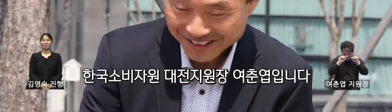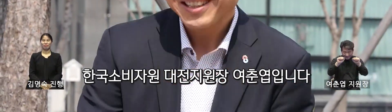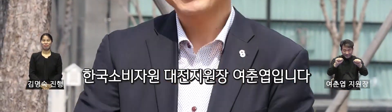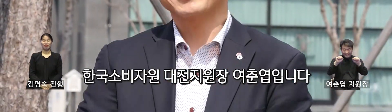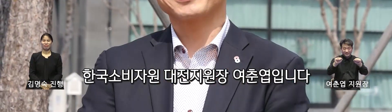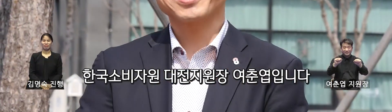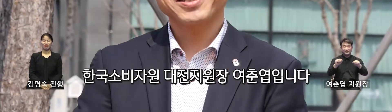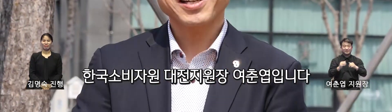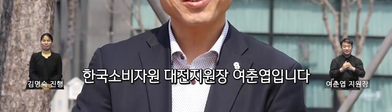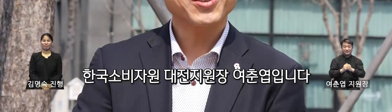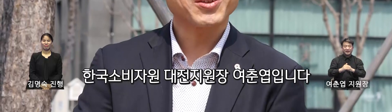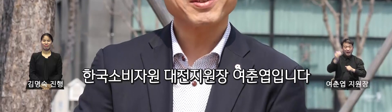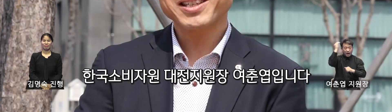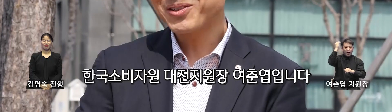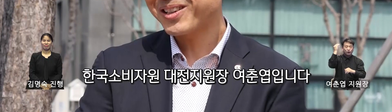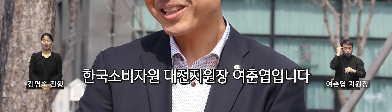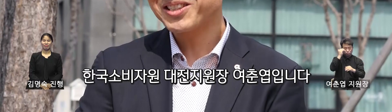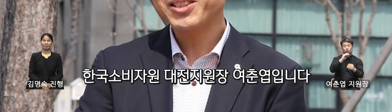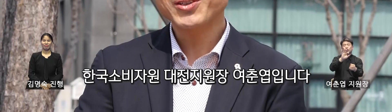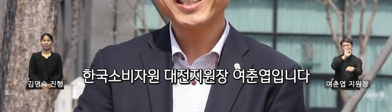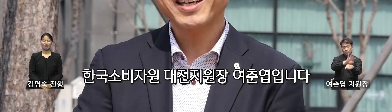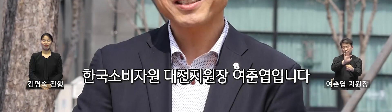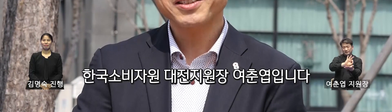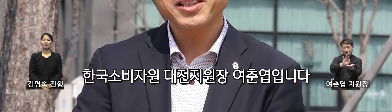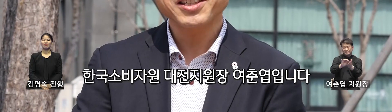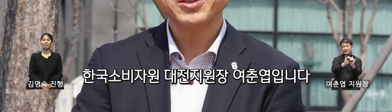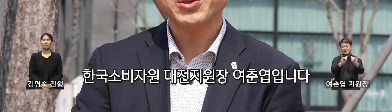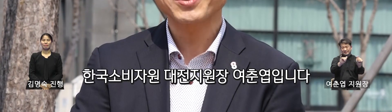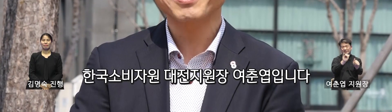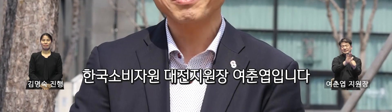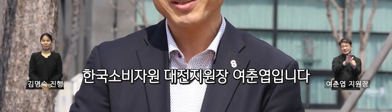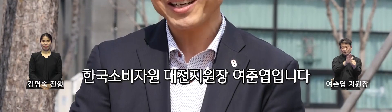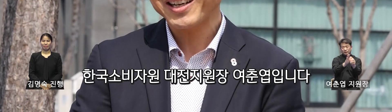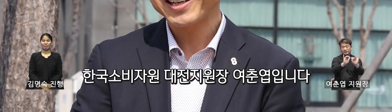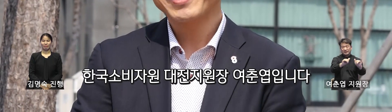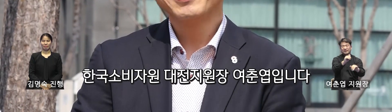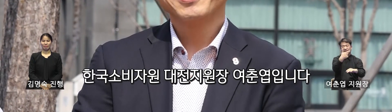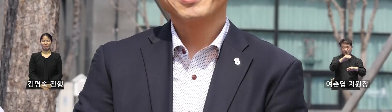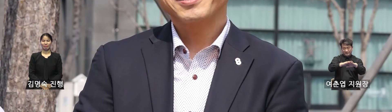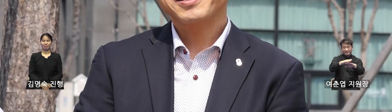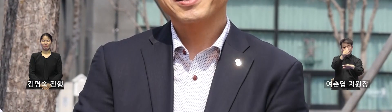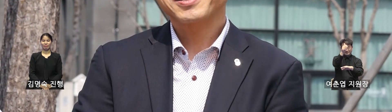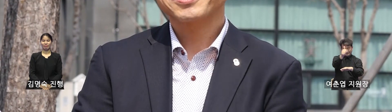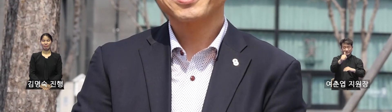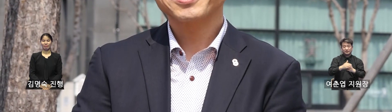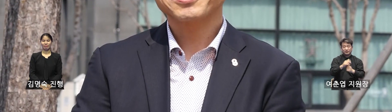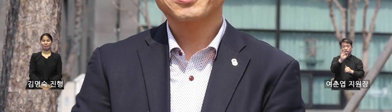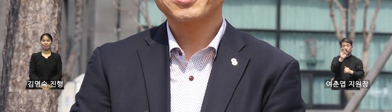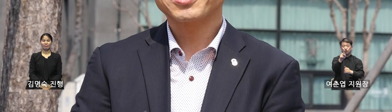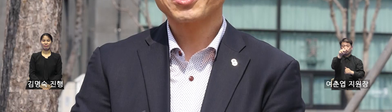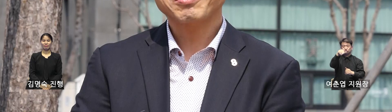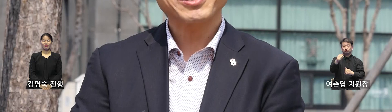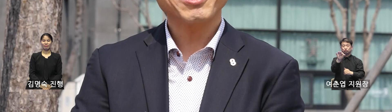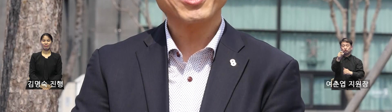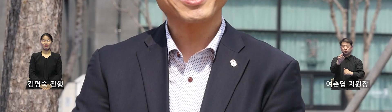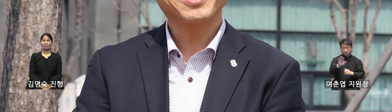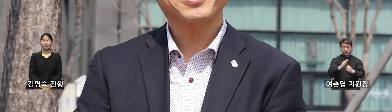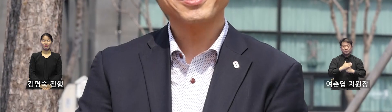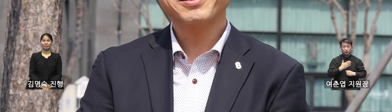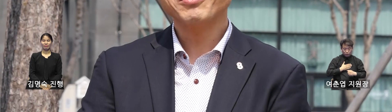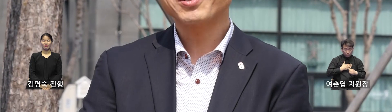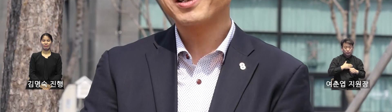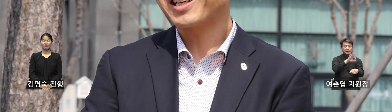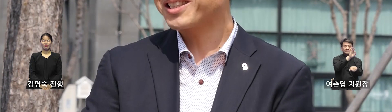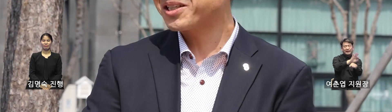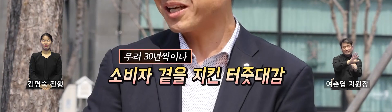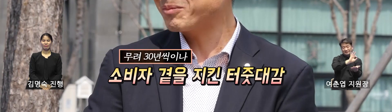안녕하십니까. 저는 한국소비자원 대전지원장 여춘엽입니다. 저는 그 소비자와